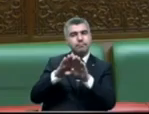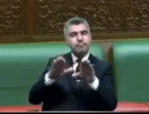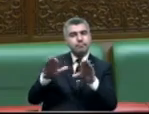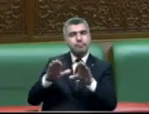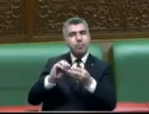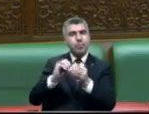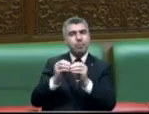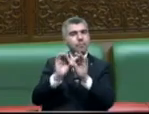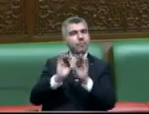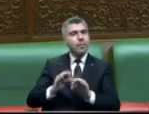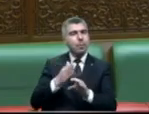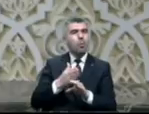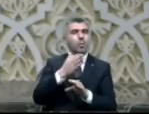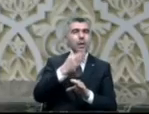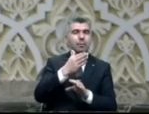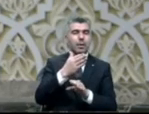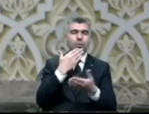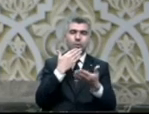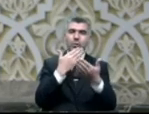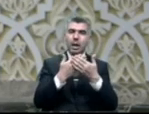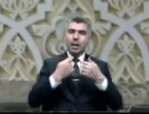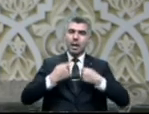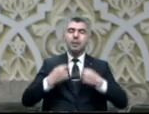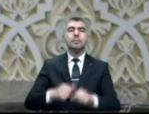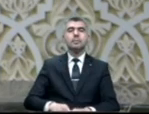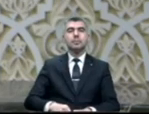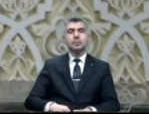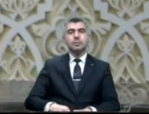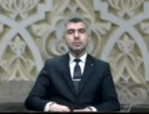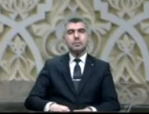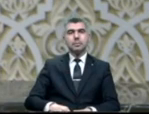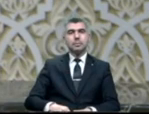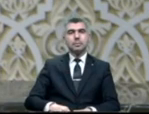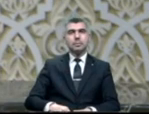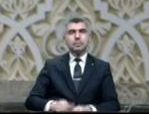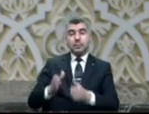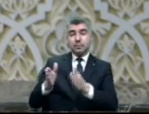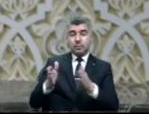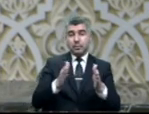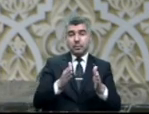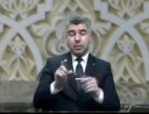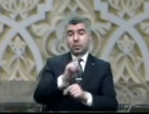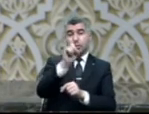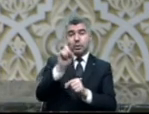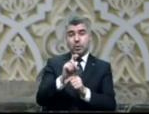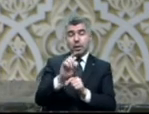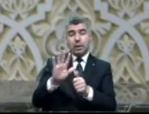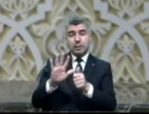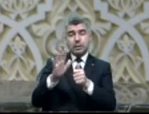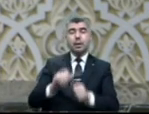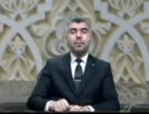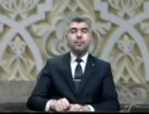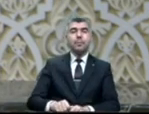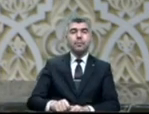طرح هذه المشاكل، وشكرا. شكرا السيد رئيس المحترم. إذن نمر إلى السؤال السادس،